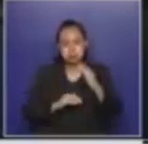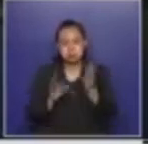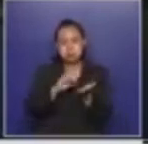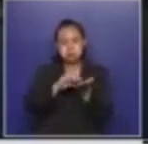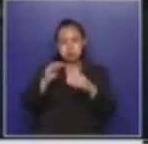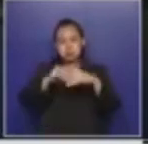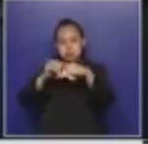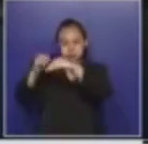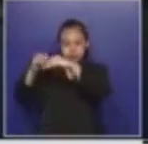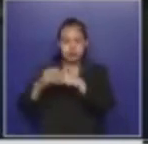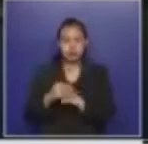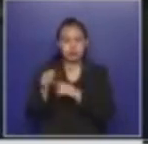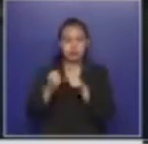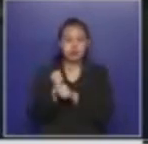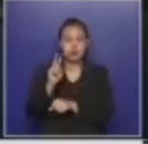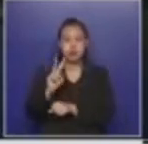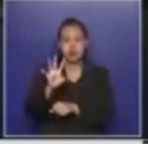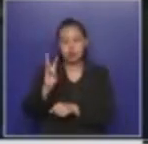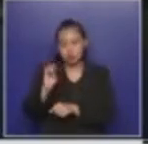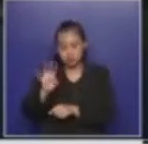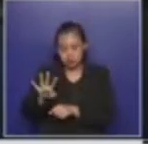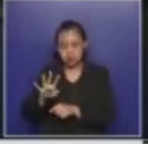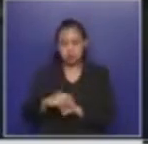และในปีนี้นะครับจะเห็นว่าแท่งกราฟที่เห็นในนะครับทุกปีนะครับท่านกู้ด้วยความเคยชินแล้วก็จะเห็นนะครับว่ากูเนี่ยพยายามตัวเลขเพิ่มขึ้นมาโดยตลอดพอรับได้ครับเพราะงบประมาณมันเพิ่มขึ้นแต่ละปีแต่ถ้าสังเกตเห็นไหมครับว่าปี64นะครับว่าประมาณนี้แท่งกราฟครับ